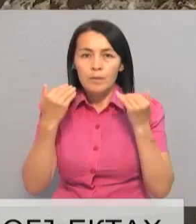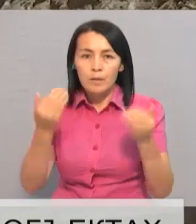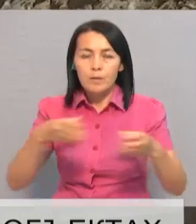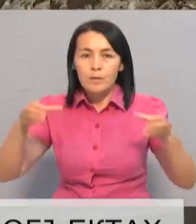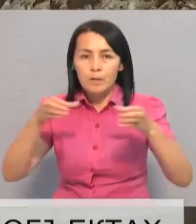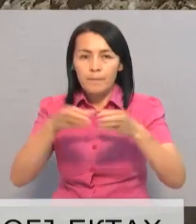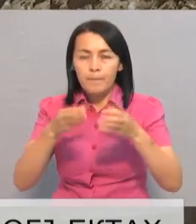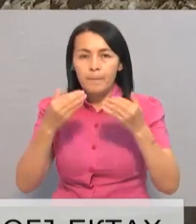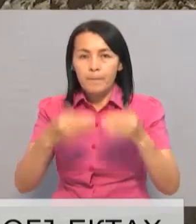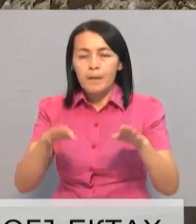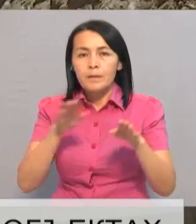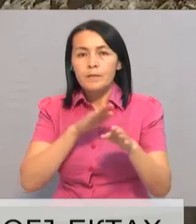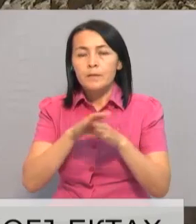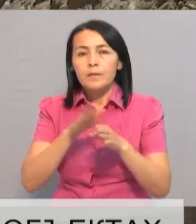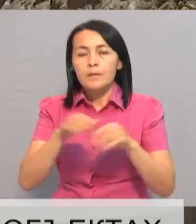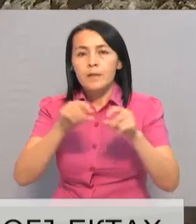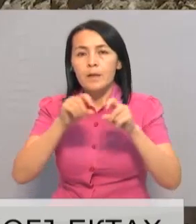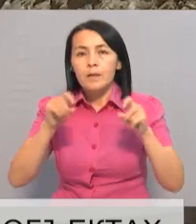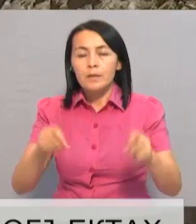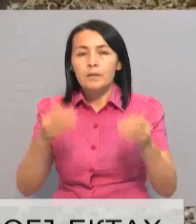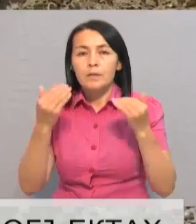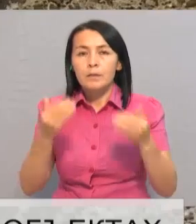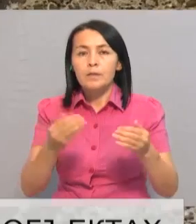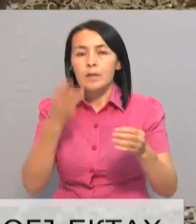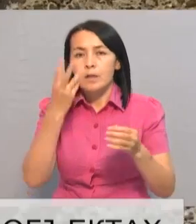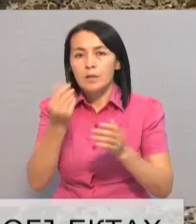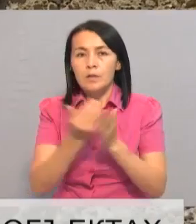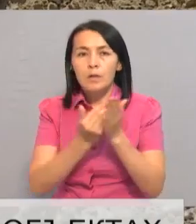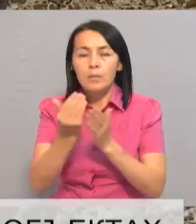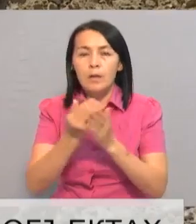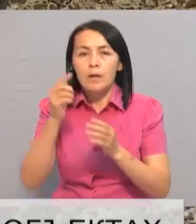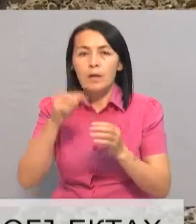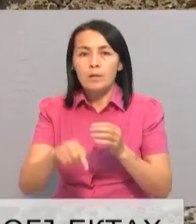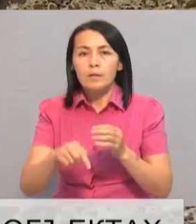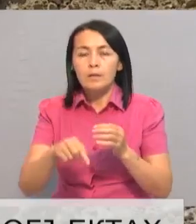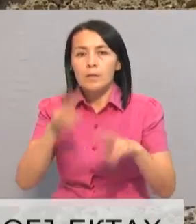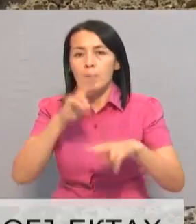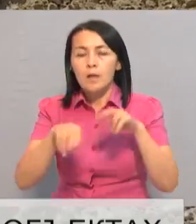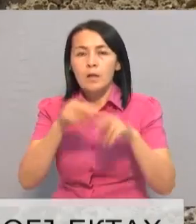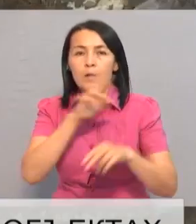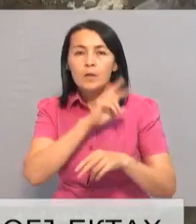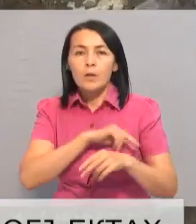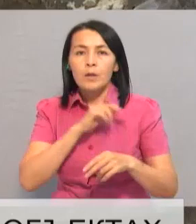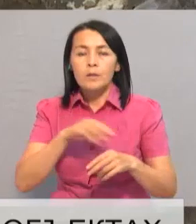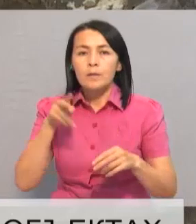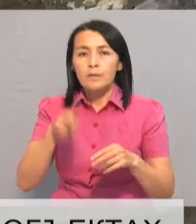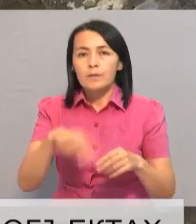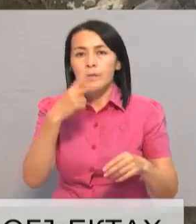Подрядная организация прокладывает канализационные сети за счет бюджетных средств, выделенных на строительные работы на